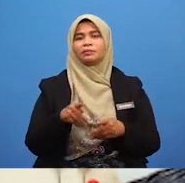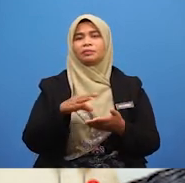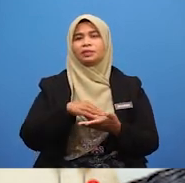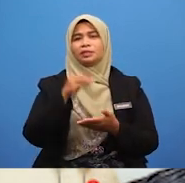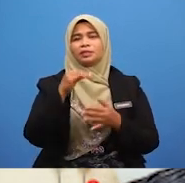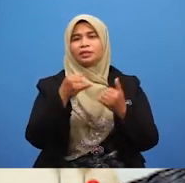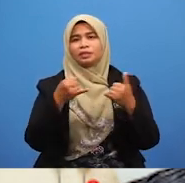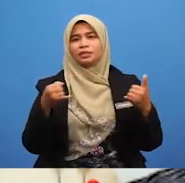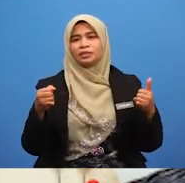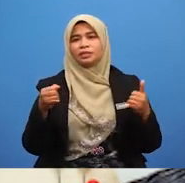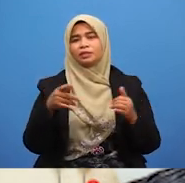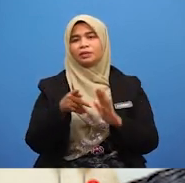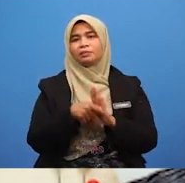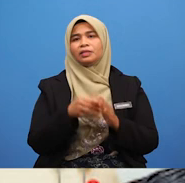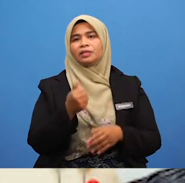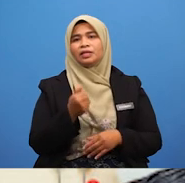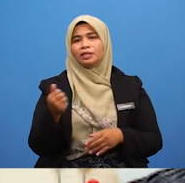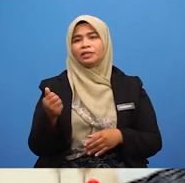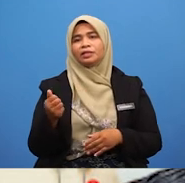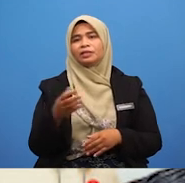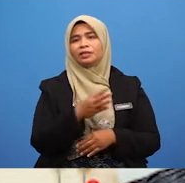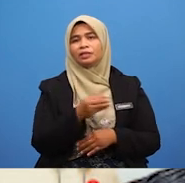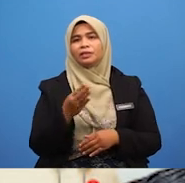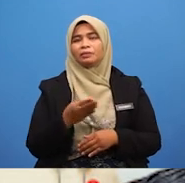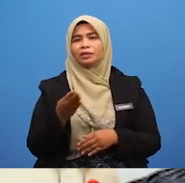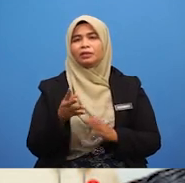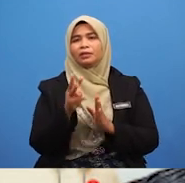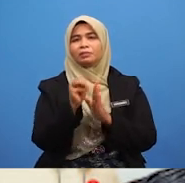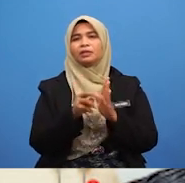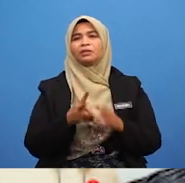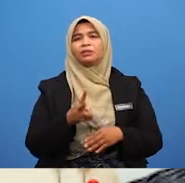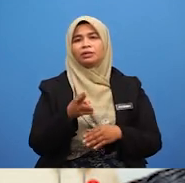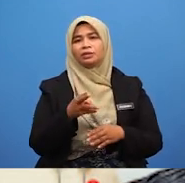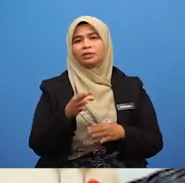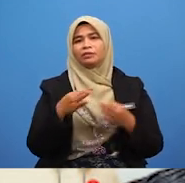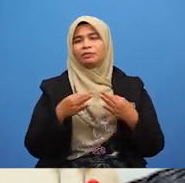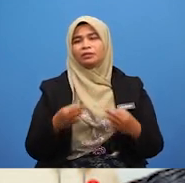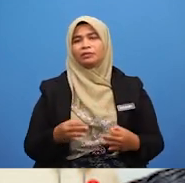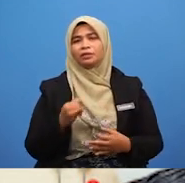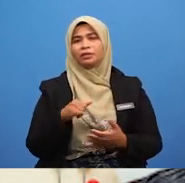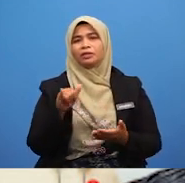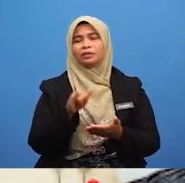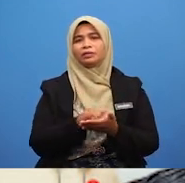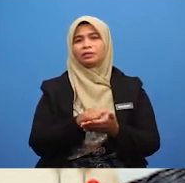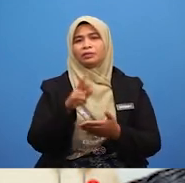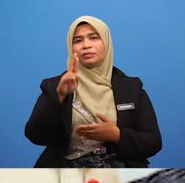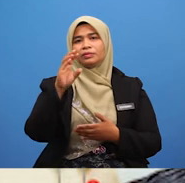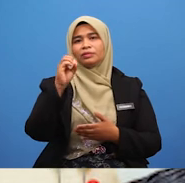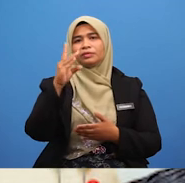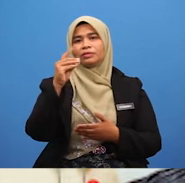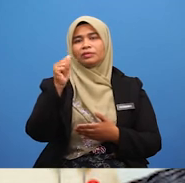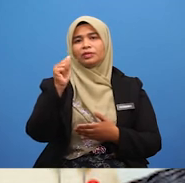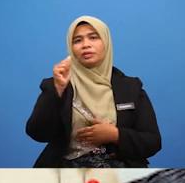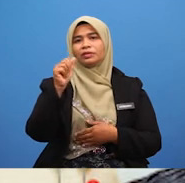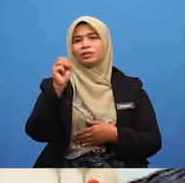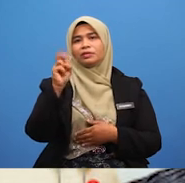belajar iaitu jenis-jenis peralatan dan bahan menggunting fabrik, iaitu roda surih dan kertas